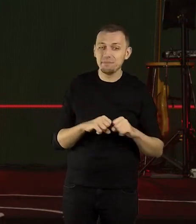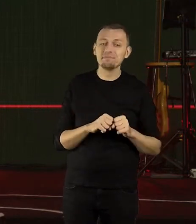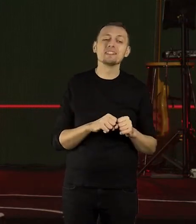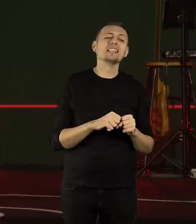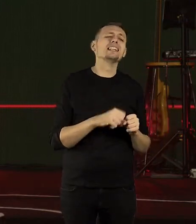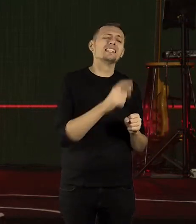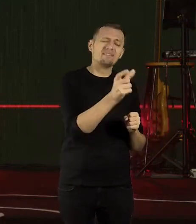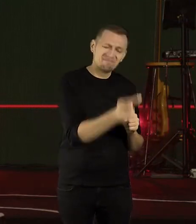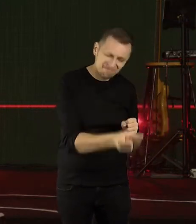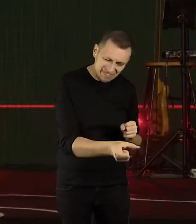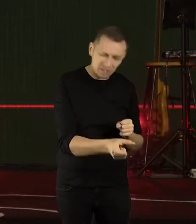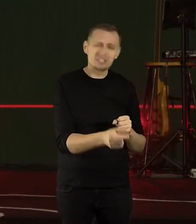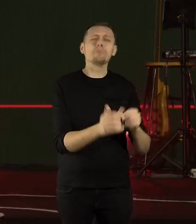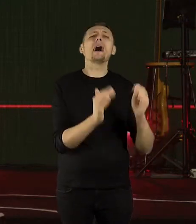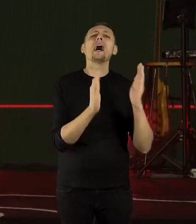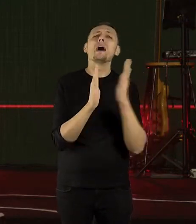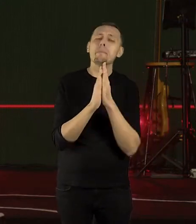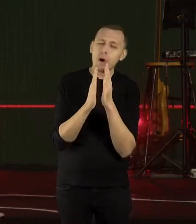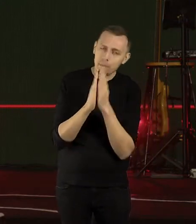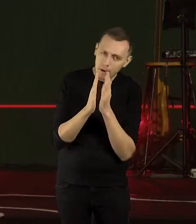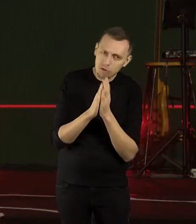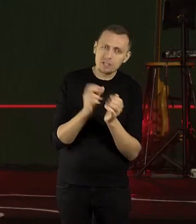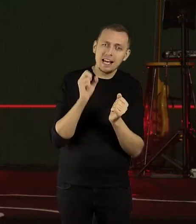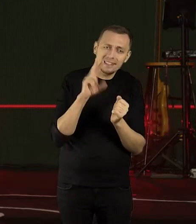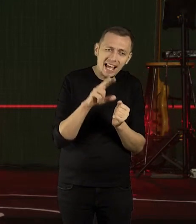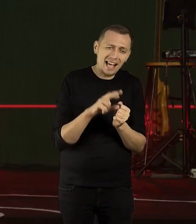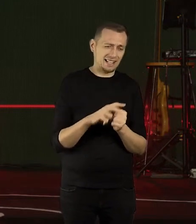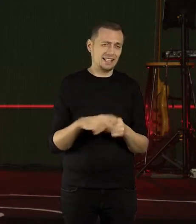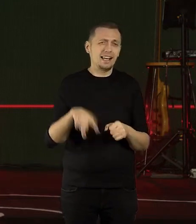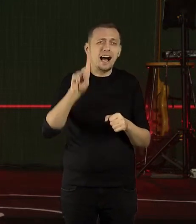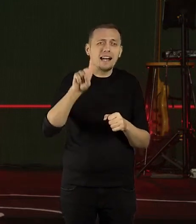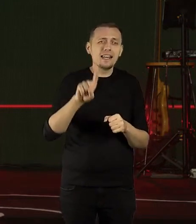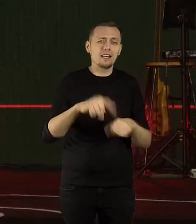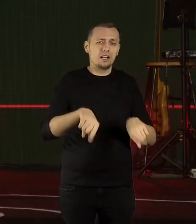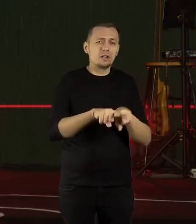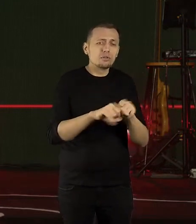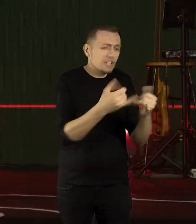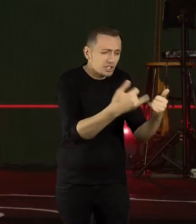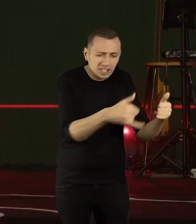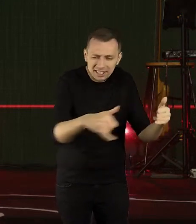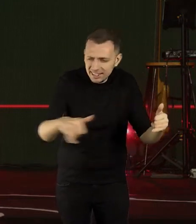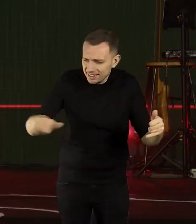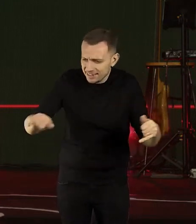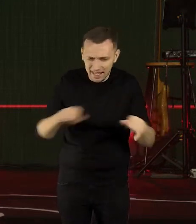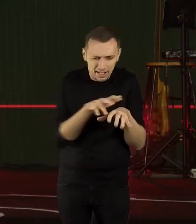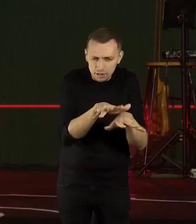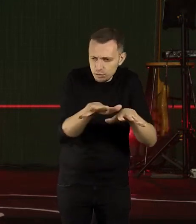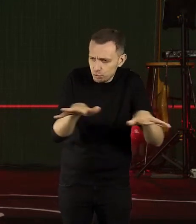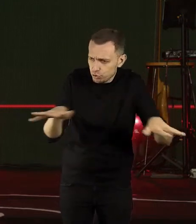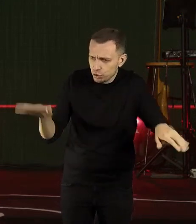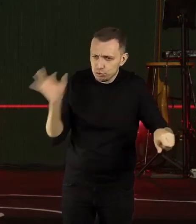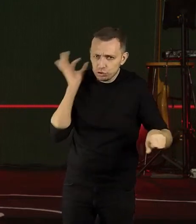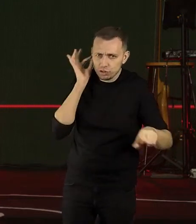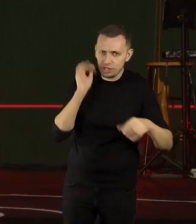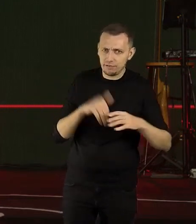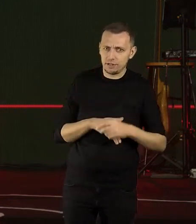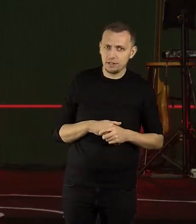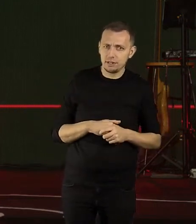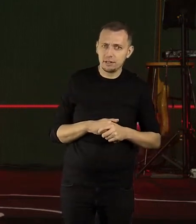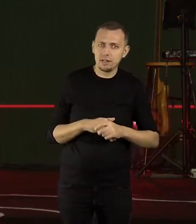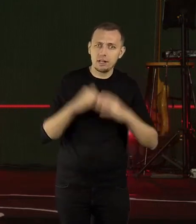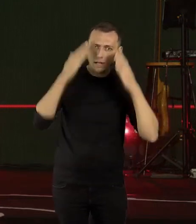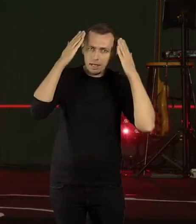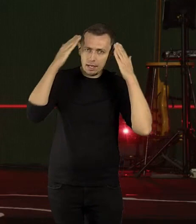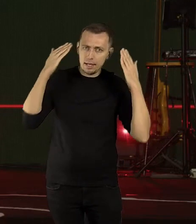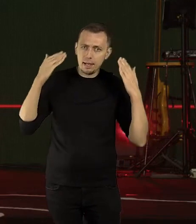dziewczyna, ale tak jak wiele innych dziewcząt w jej wieku. Marta mówi: wiem, że wybrałeś mnie ze względu